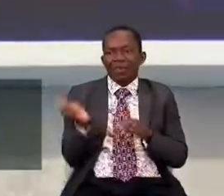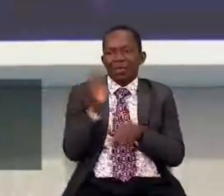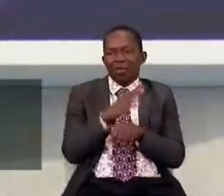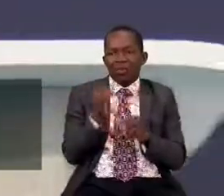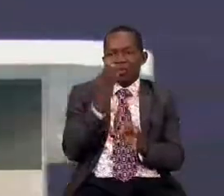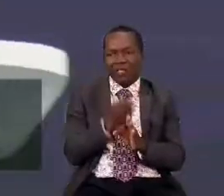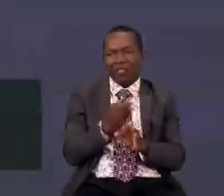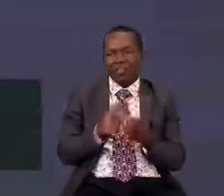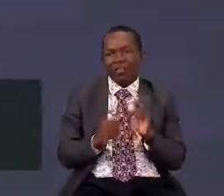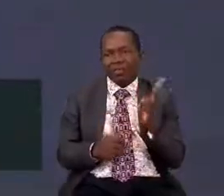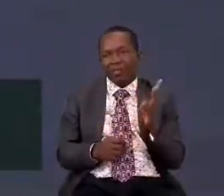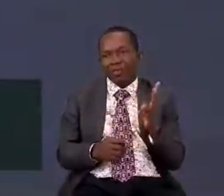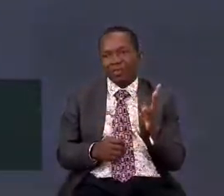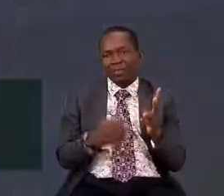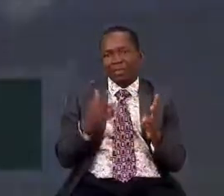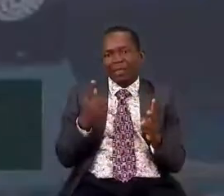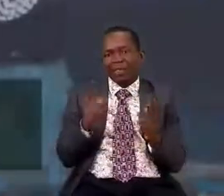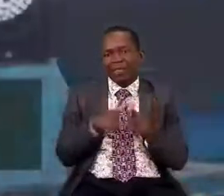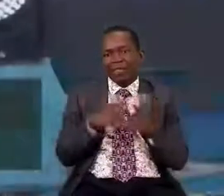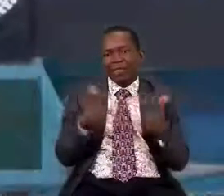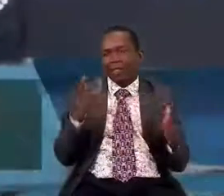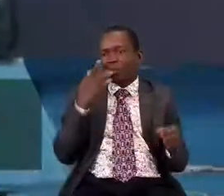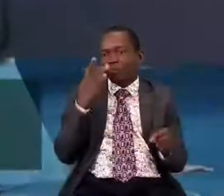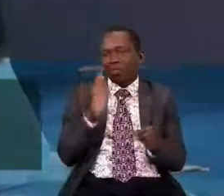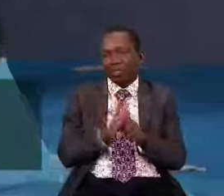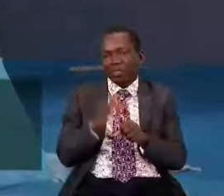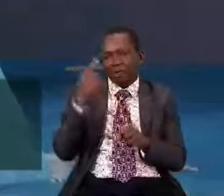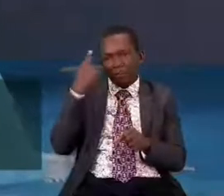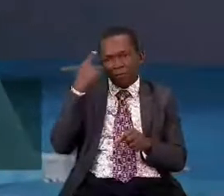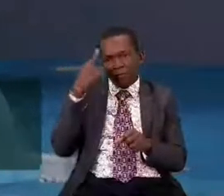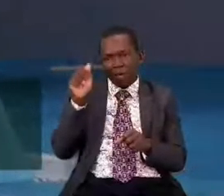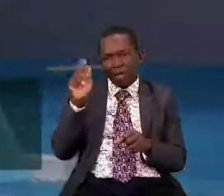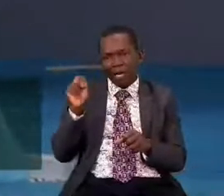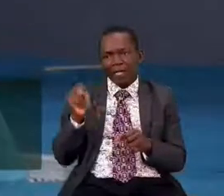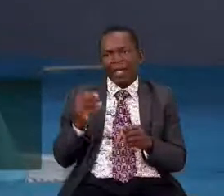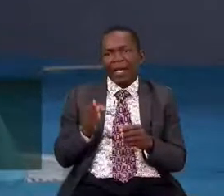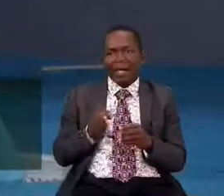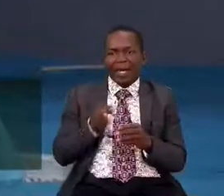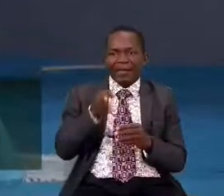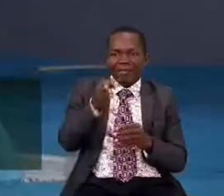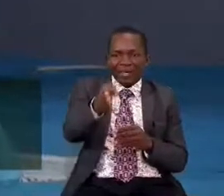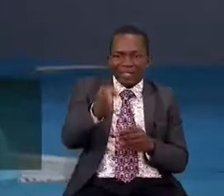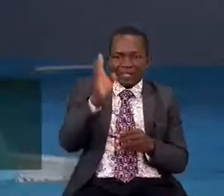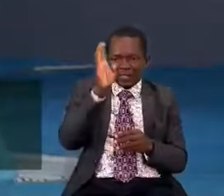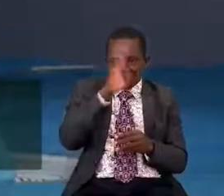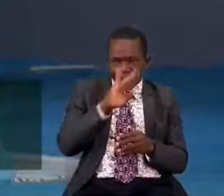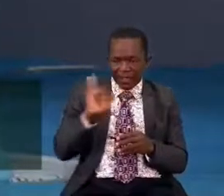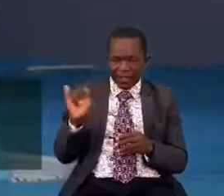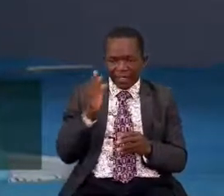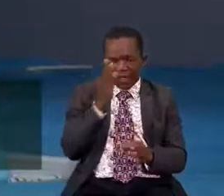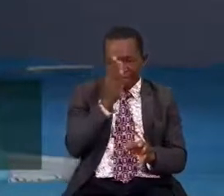cherche. Si Dieu dit, regarde le pays devant toi que je vous